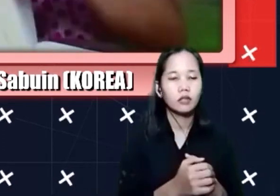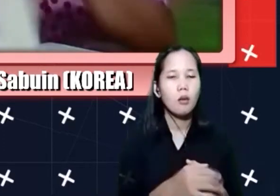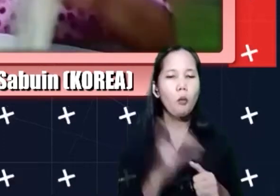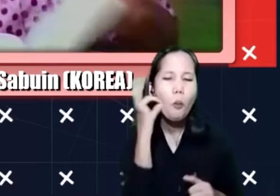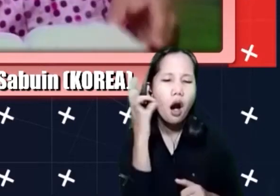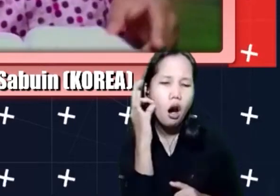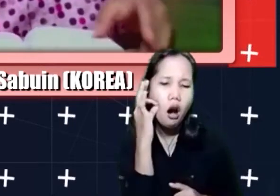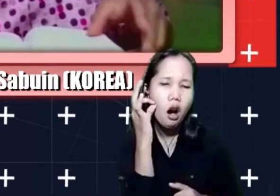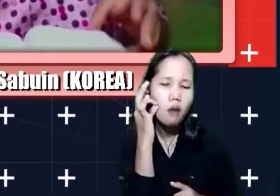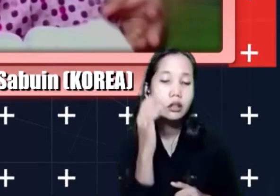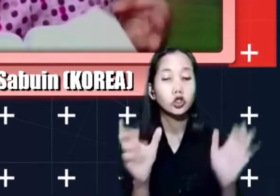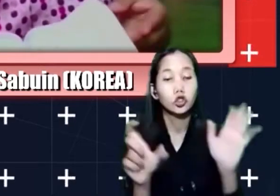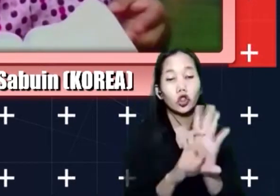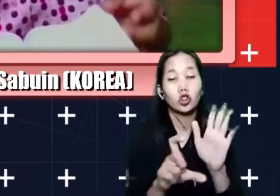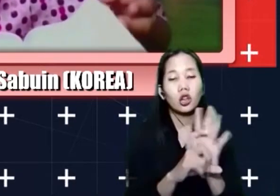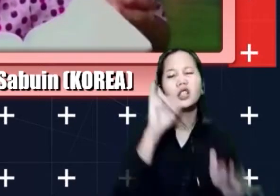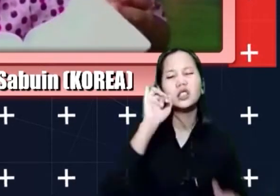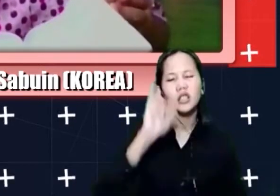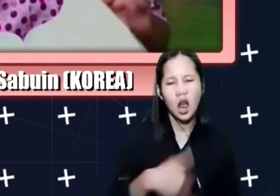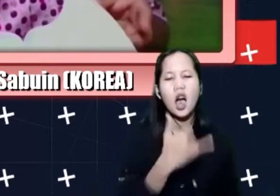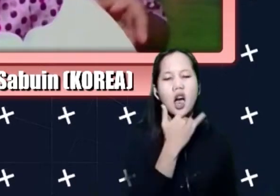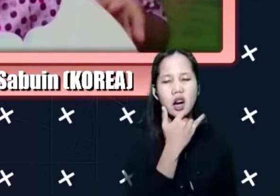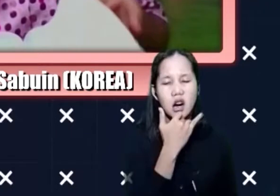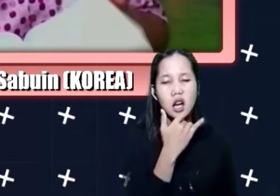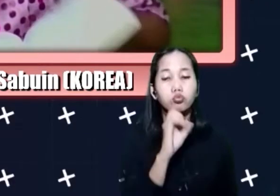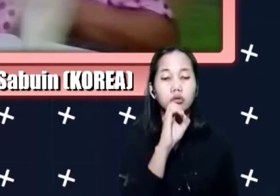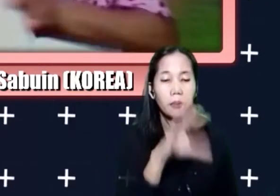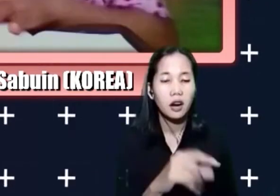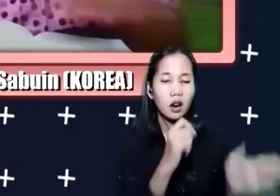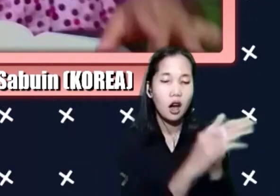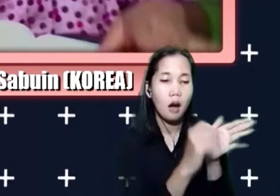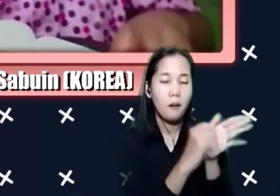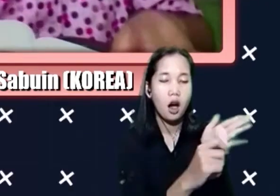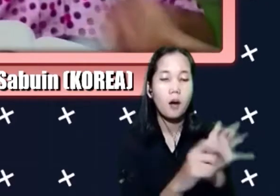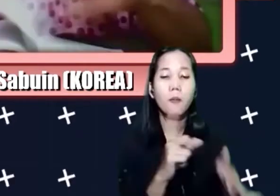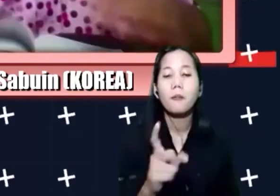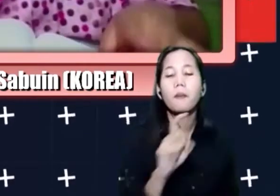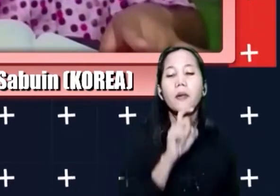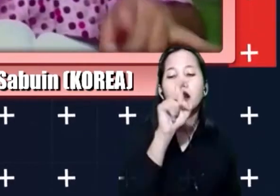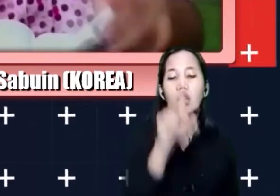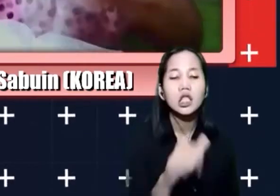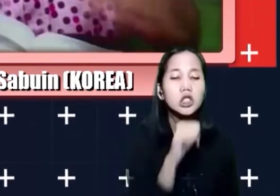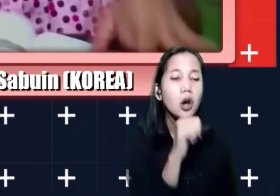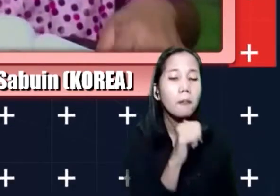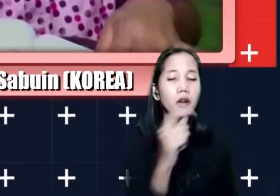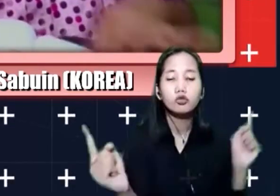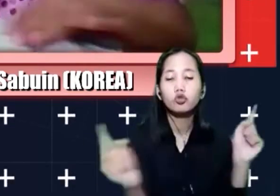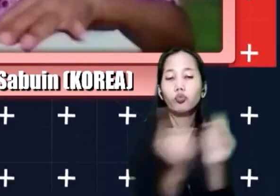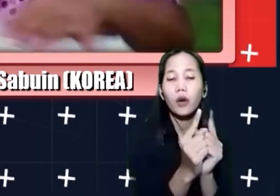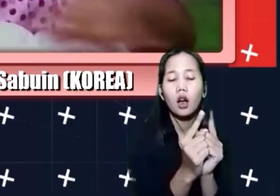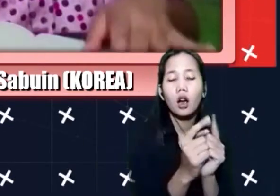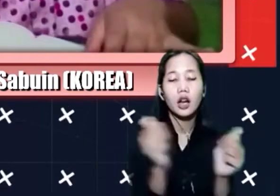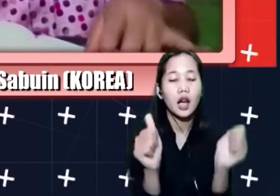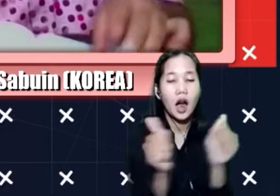yang berjumpa dengan Abraham di Kejadian 18 ayat 1 dan 2? Mohon penjelasannya. Terima kasih.